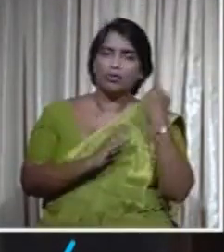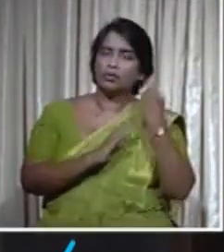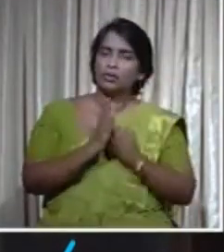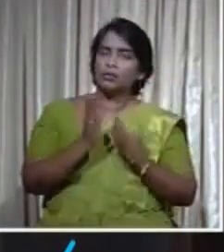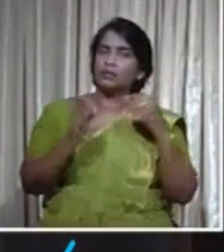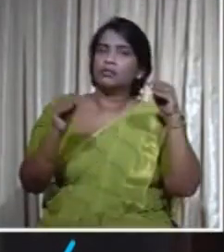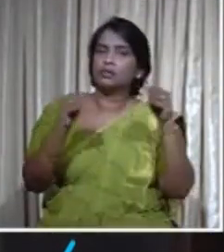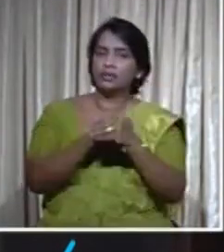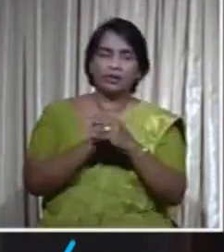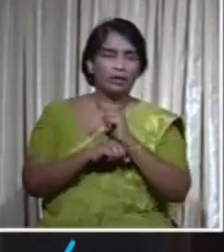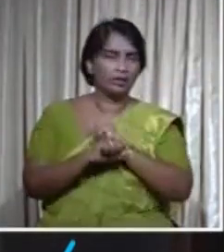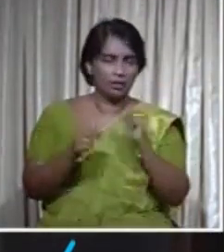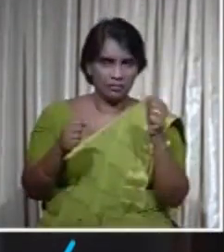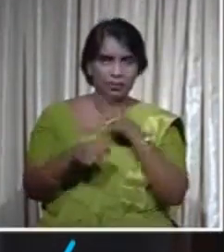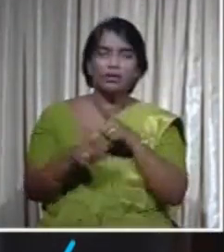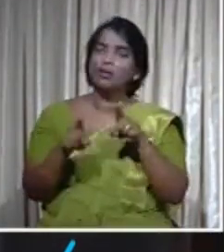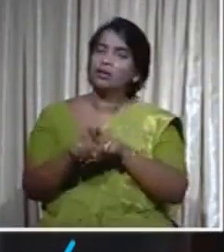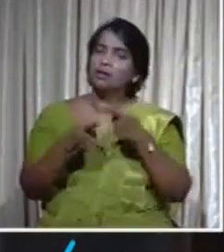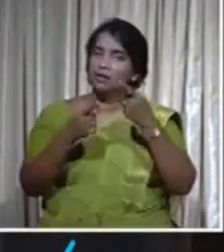आदेश